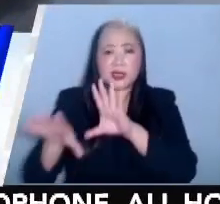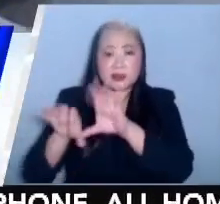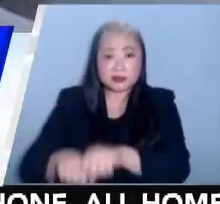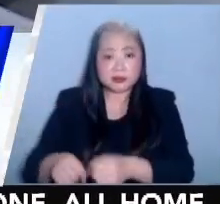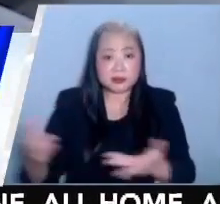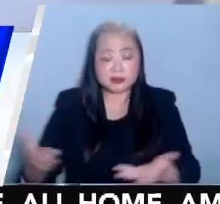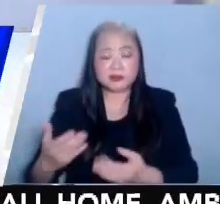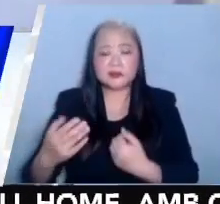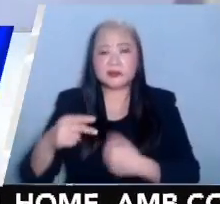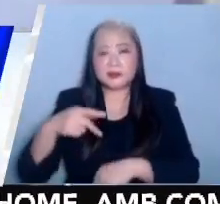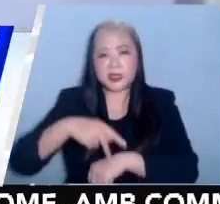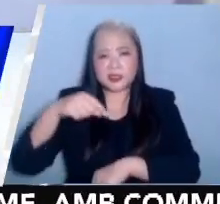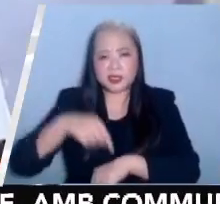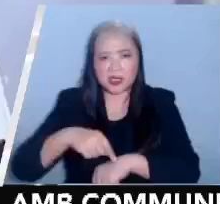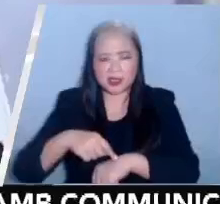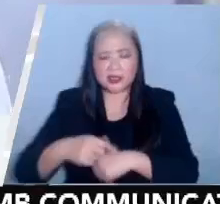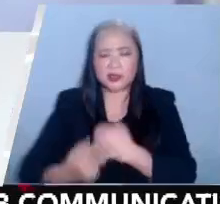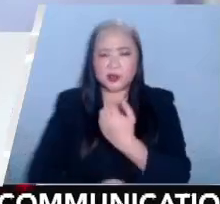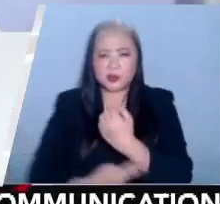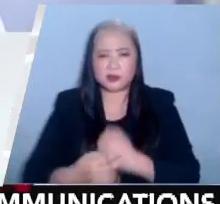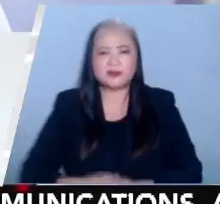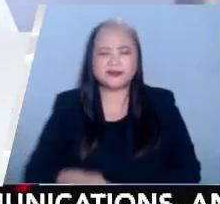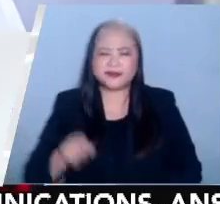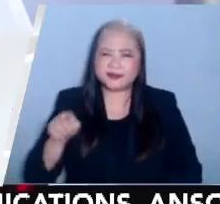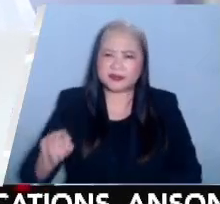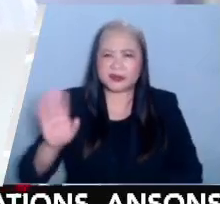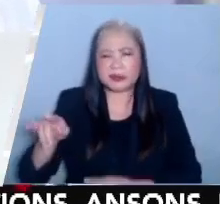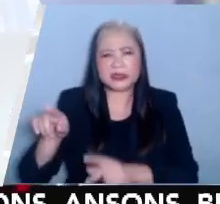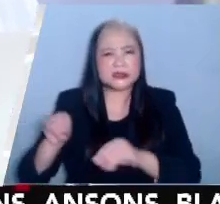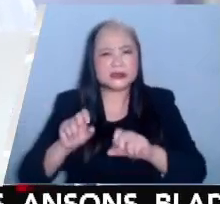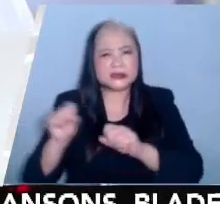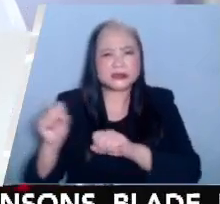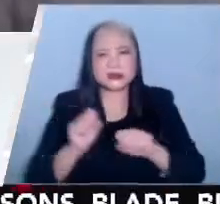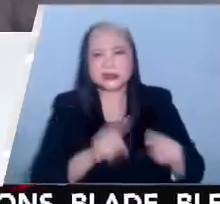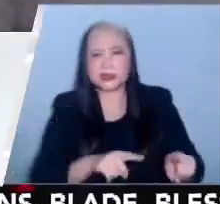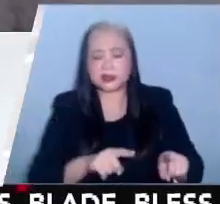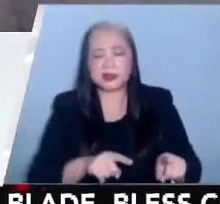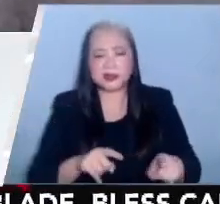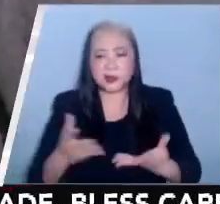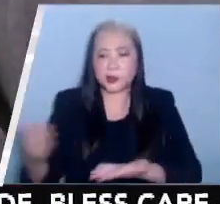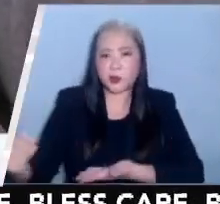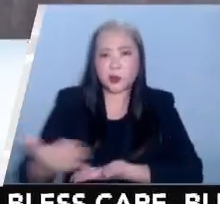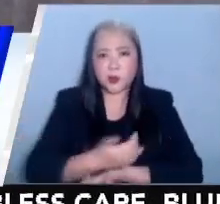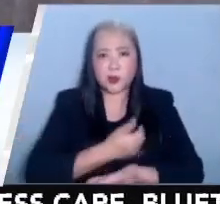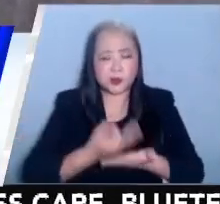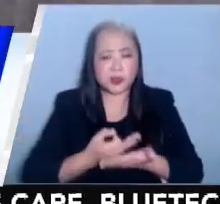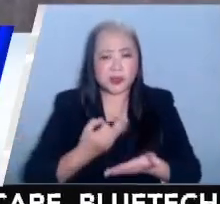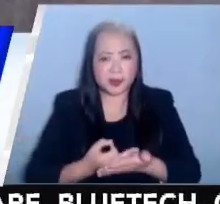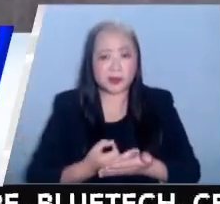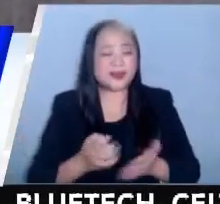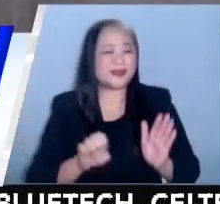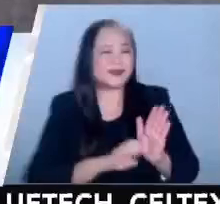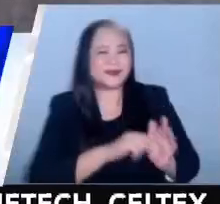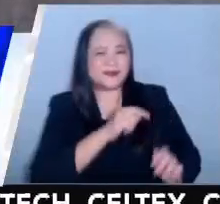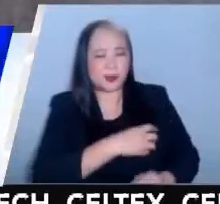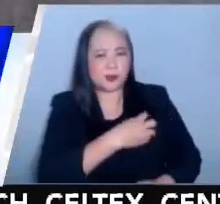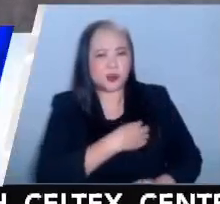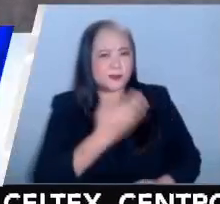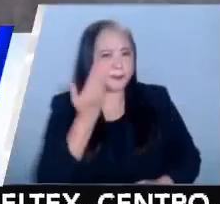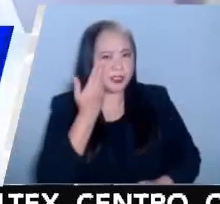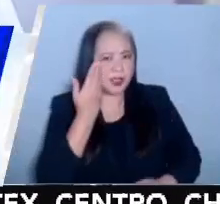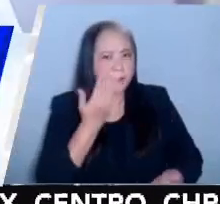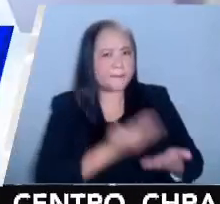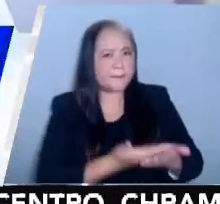Nirimit nung mga bugaw yung supposedly na kolekta nilang bayad sa mga operatiba natin. May operatiba tayong nagpanggap na